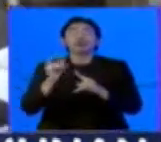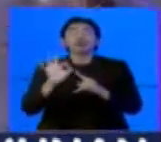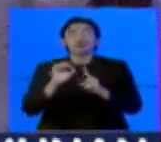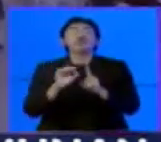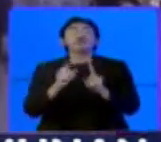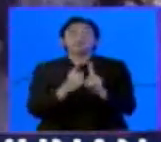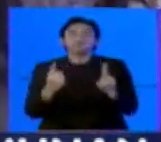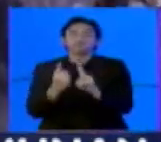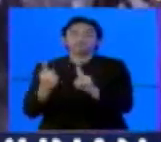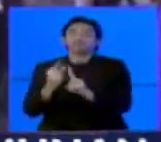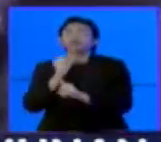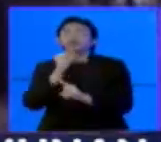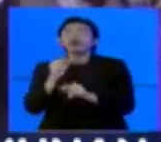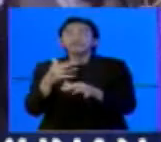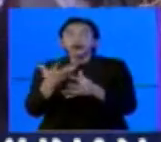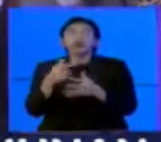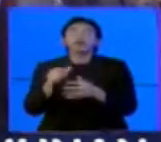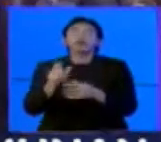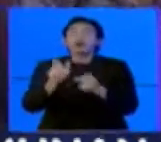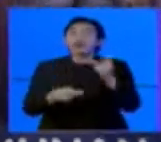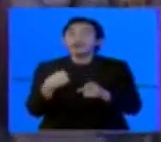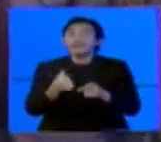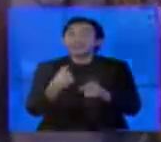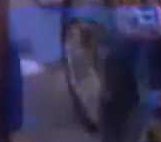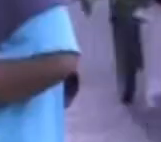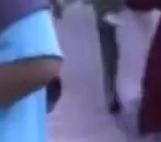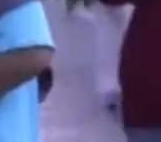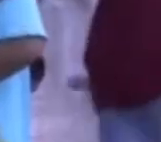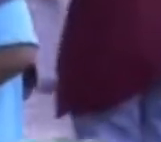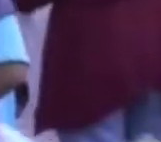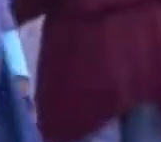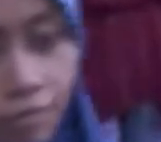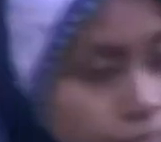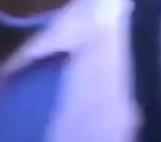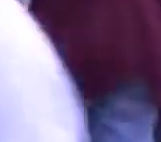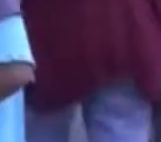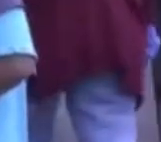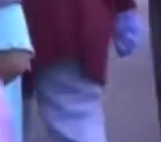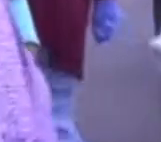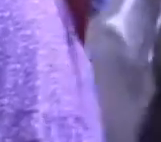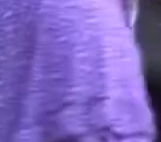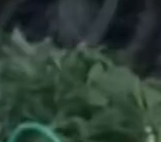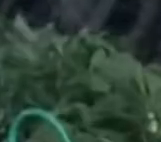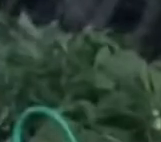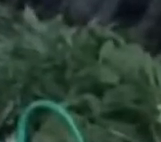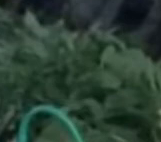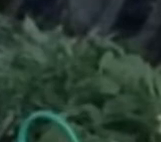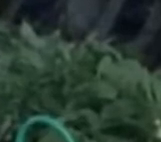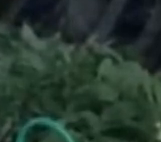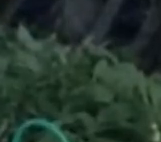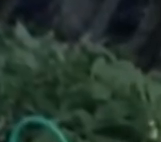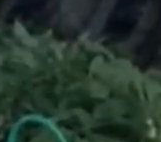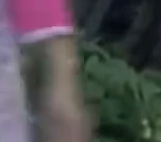penumpukan pembeli yang saling berdekatan pedagang hanya diizinkan berjualan pada dini hari hingga 09.00 dan menempati lapak di